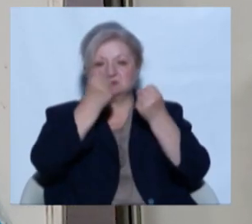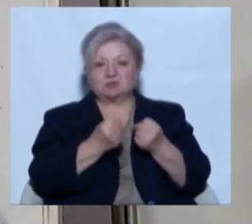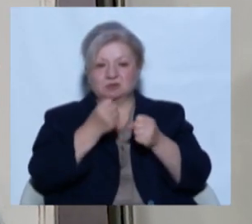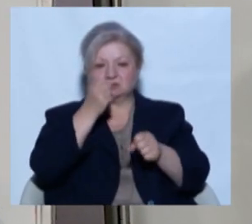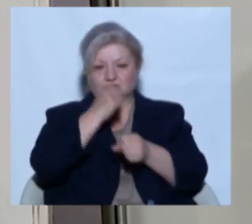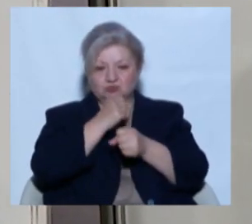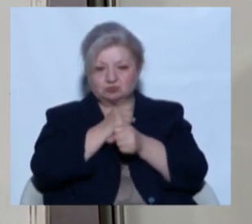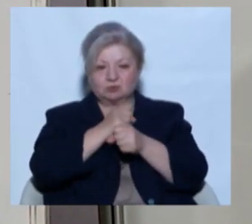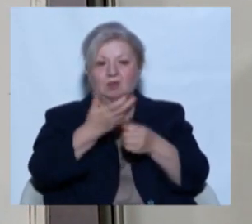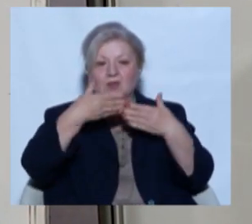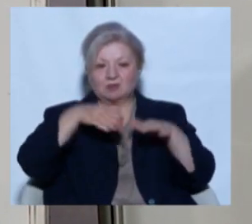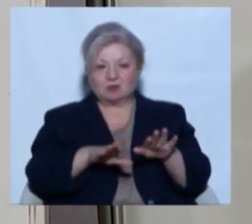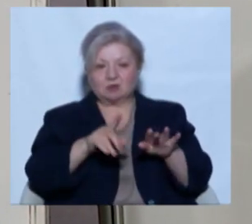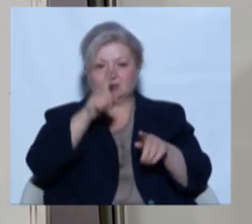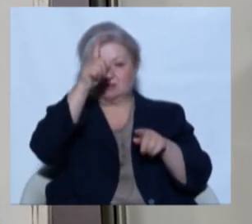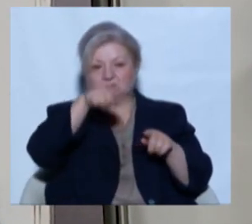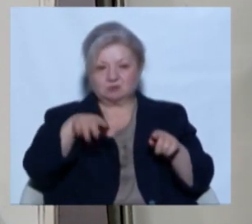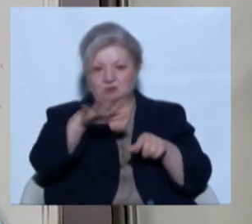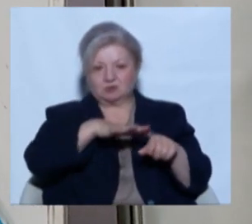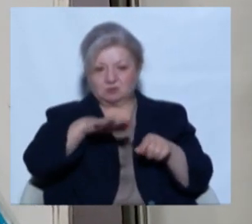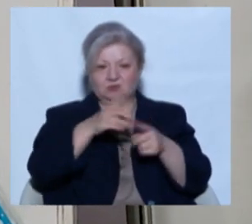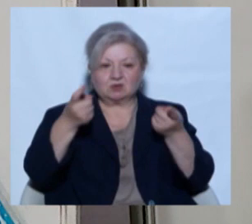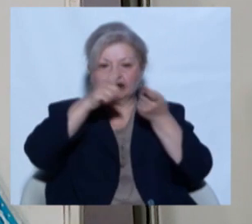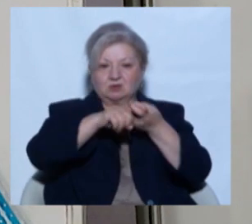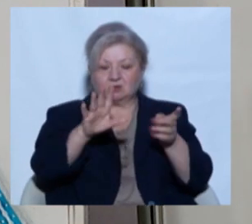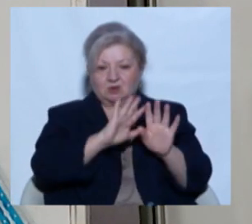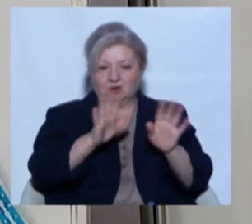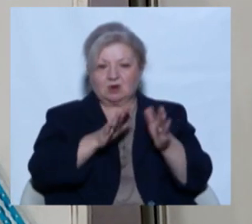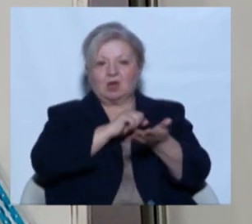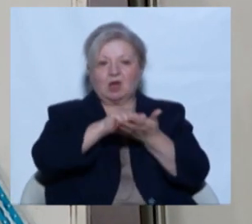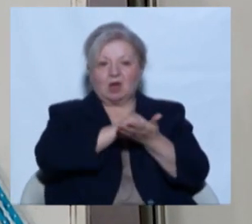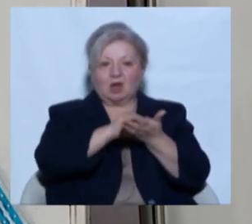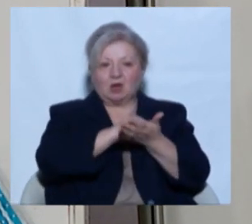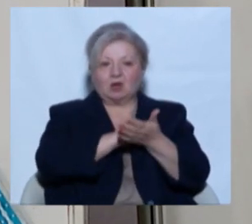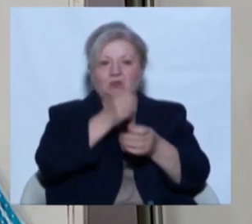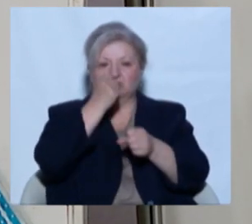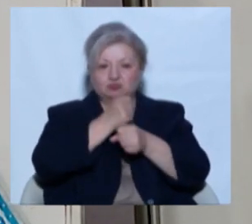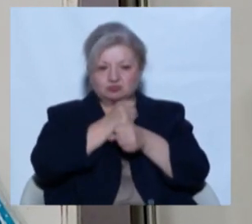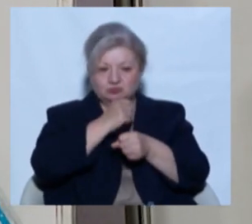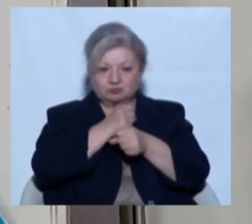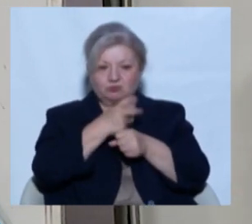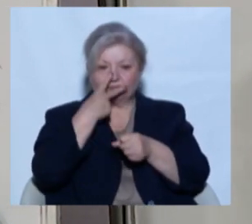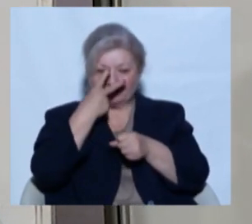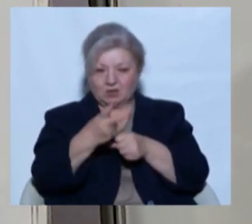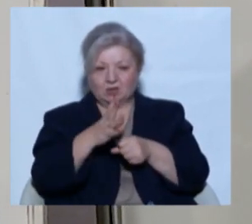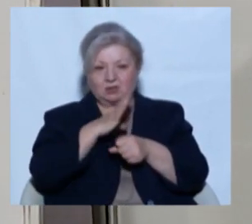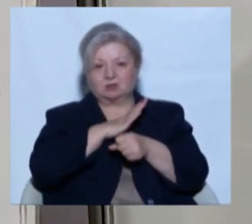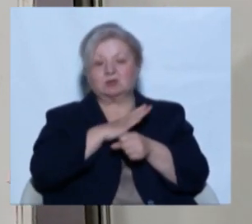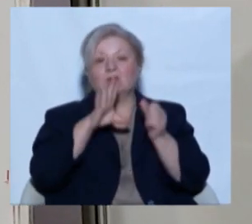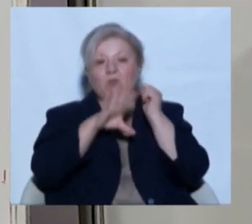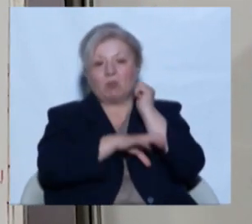ძალის მუშაობა განვიხილეთ. დავადგინეთ, რომ ტრაექტორიის ფორმაზე არ არის დამოკიდებული. ხახუნის ძალის